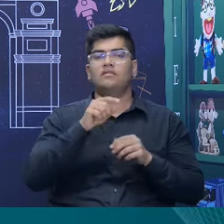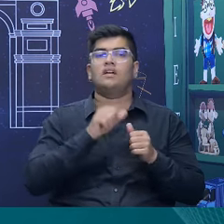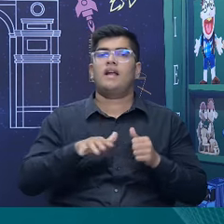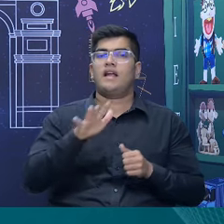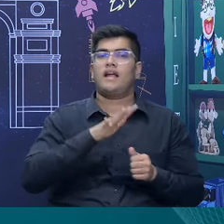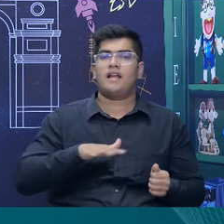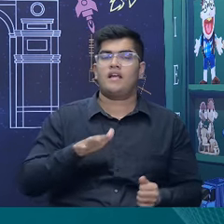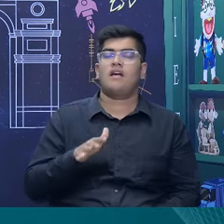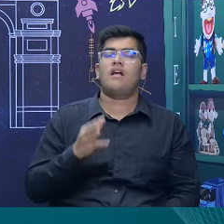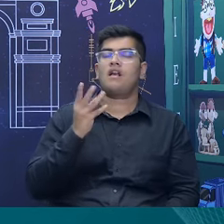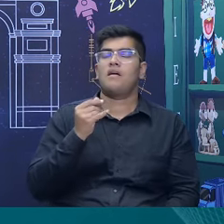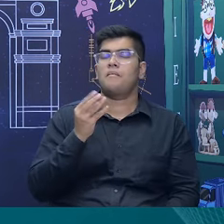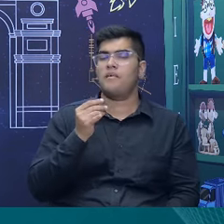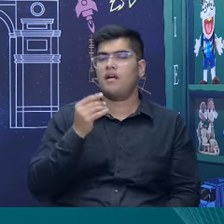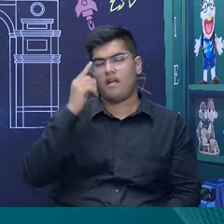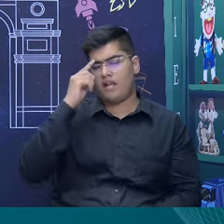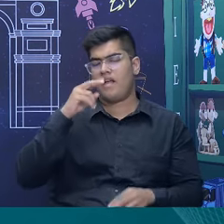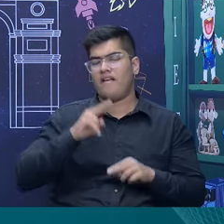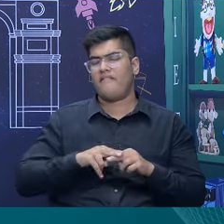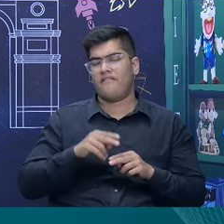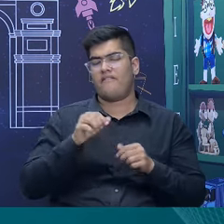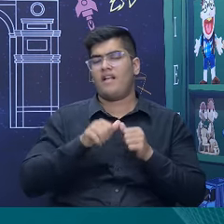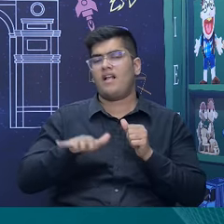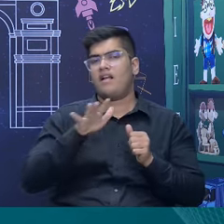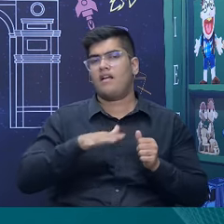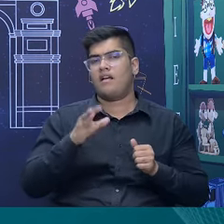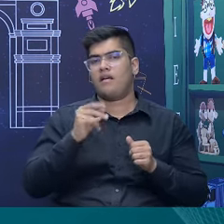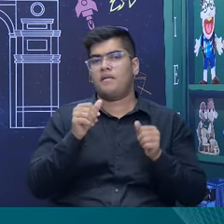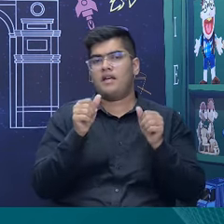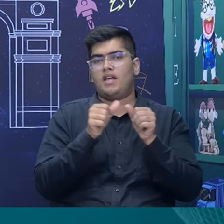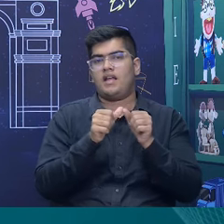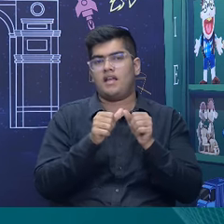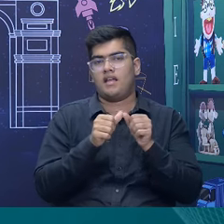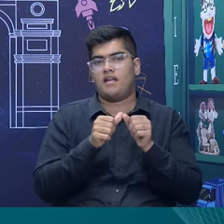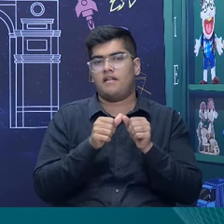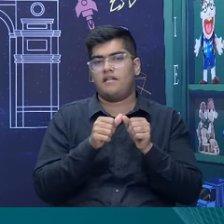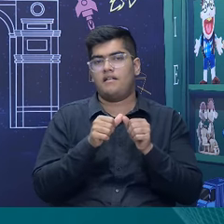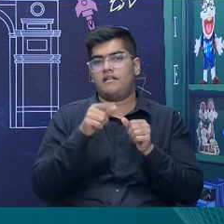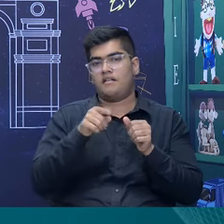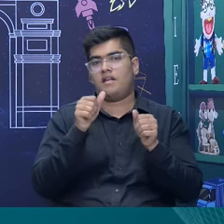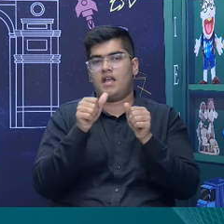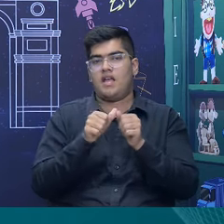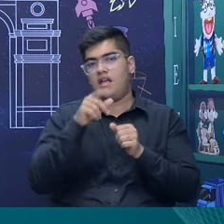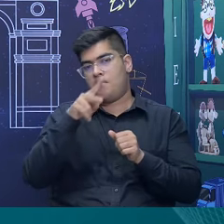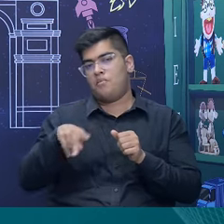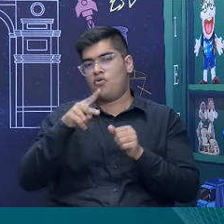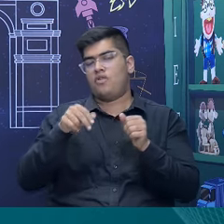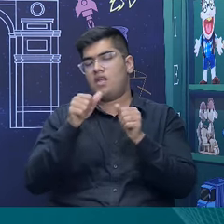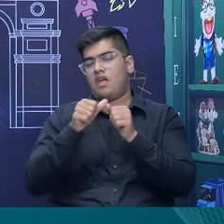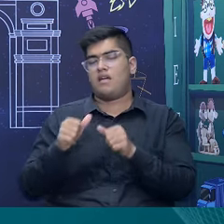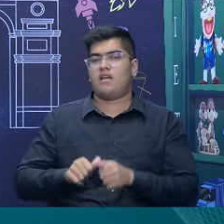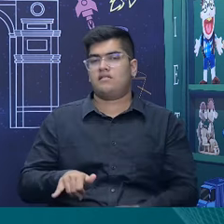मान लो इसका एरिया है ए और इसका भी एरिया है a यस